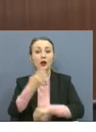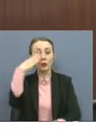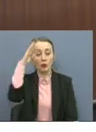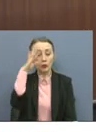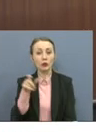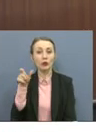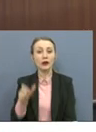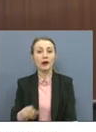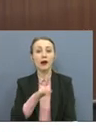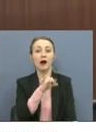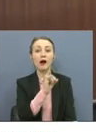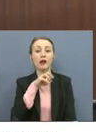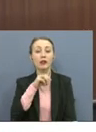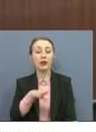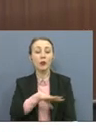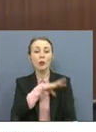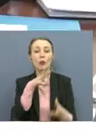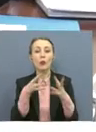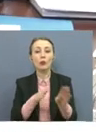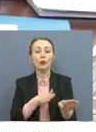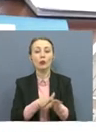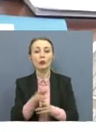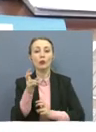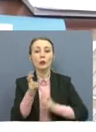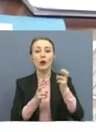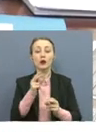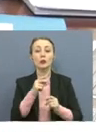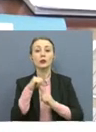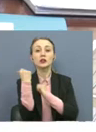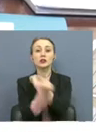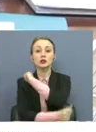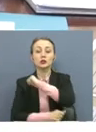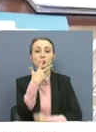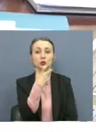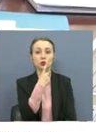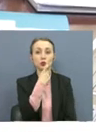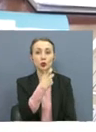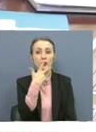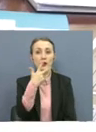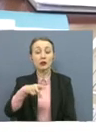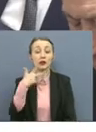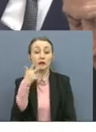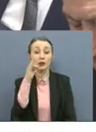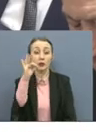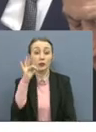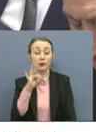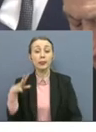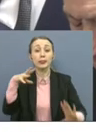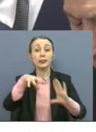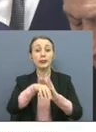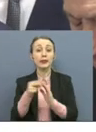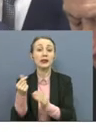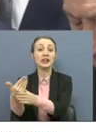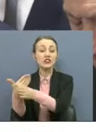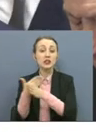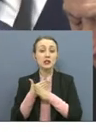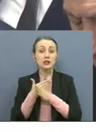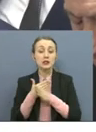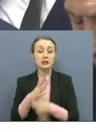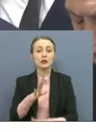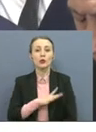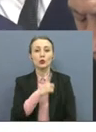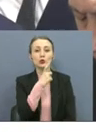шенеуніктердің атқарған жұмыстарына өзінің қорытындысын жасап келген тәрізді. Әрқайсын айтар, уәжі дайын. Өткен жылдағы өңірдің әлеуметтік-экономикалық